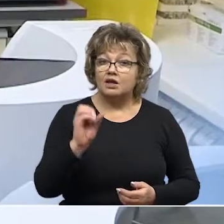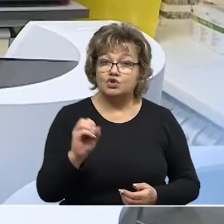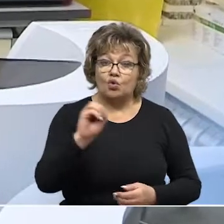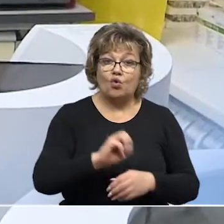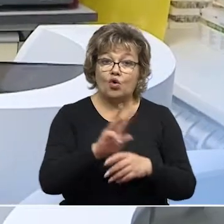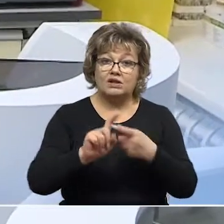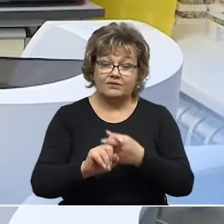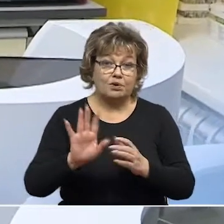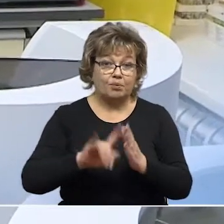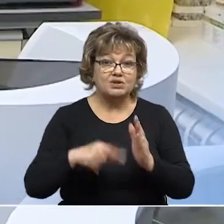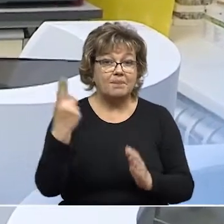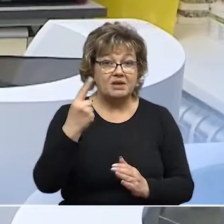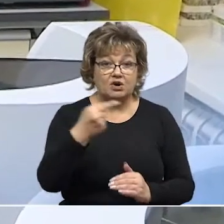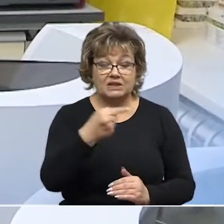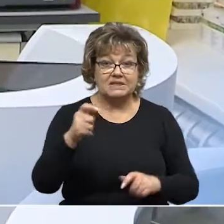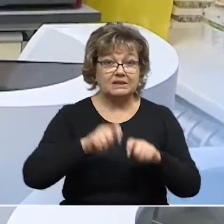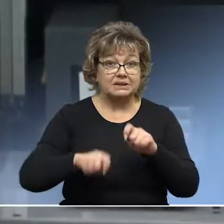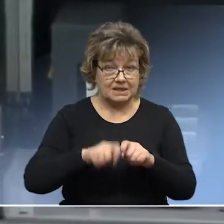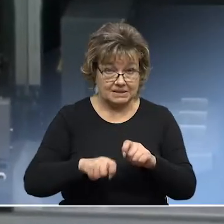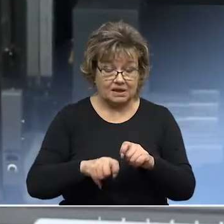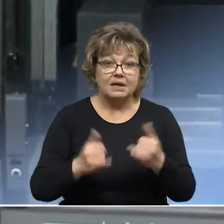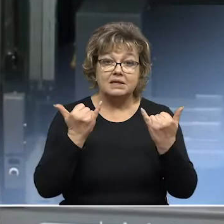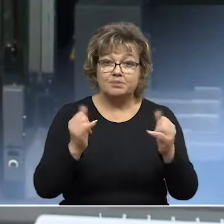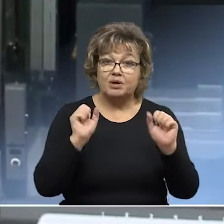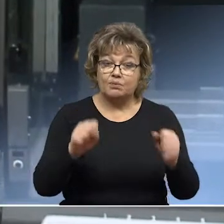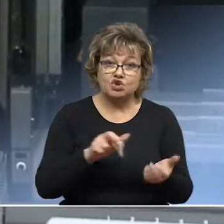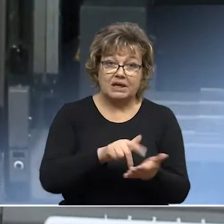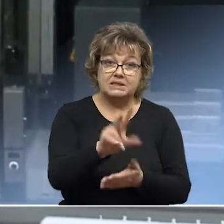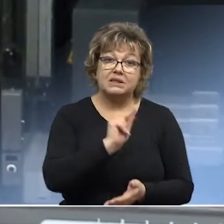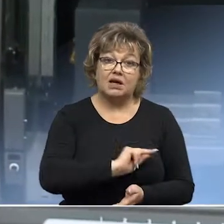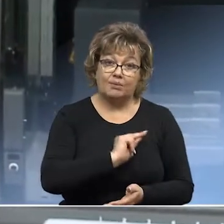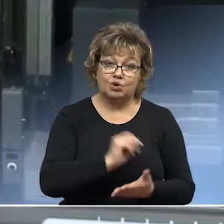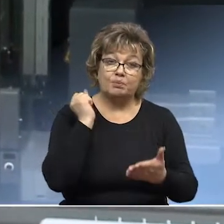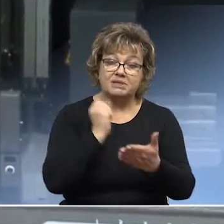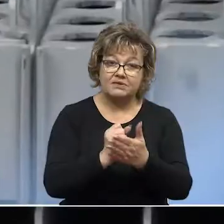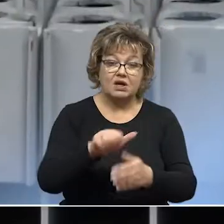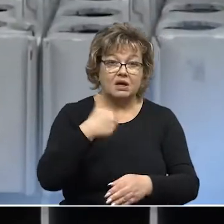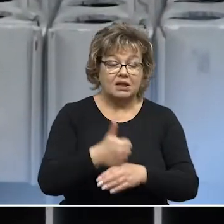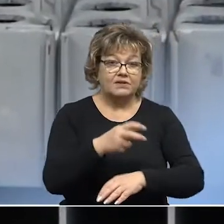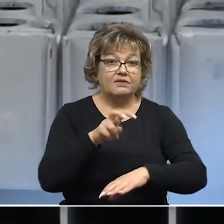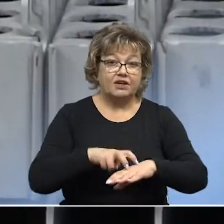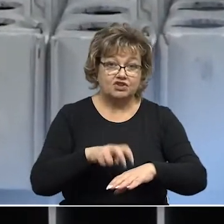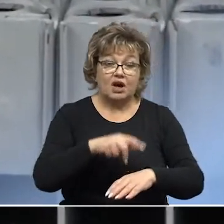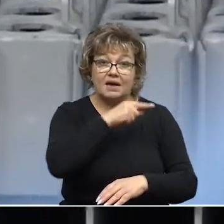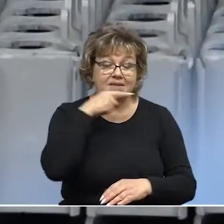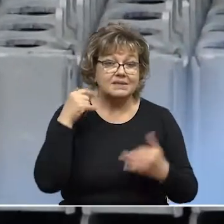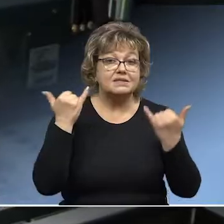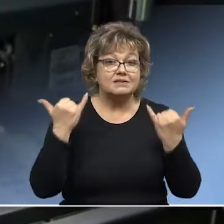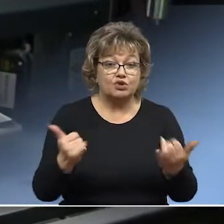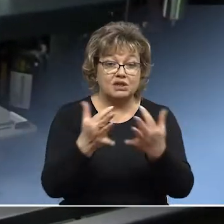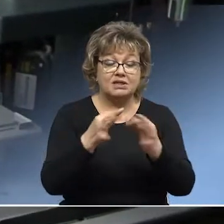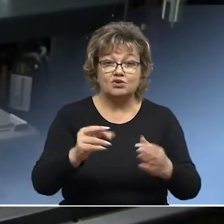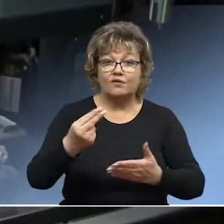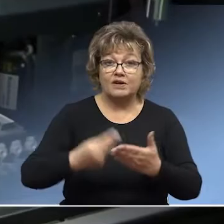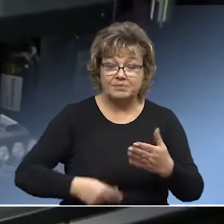И еще о коронавирусе. После первого же отрицательного теста на коронавирус теперь можно идти на работу. Постановлением главного санитарного врача России